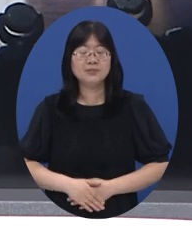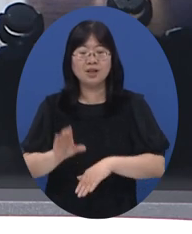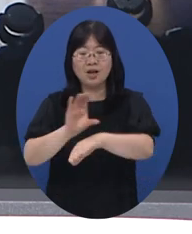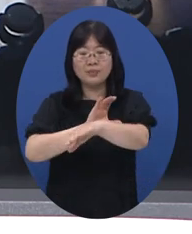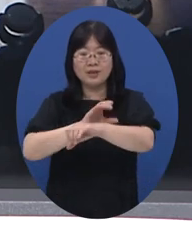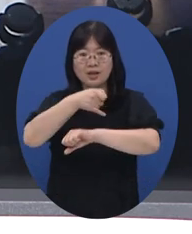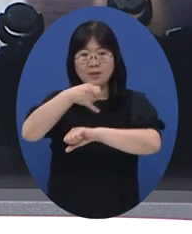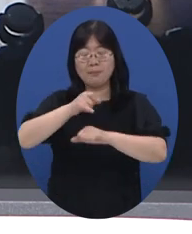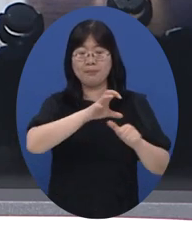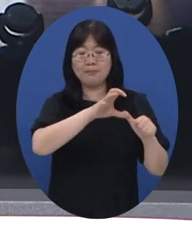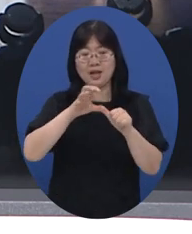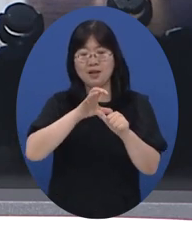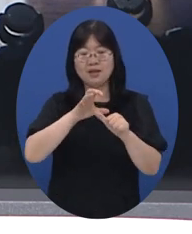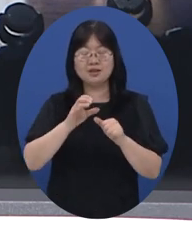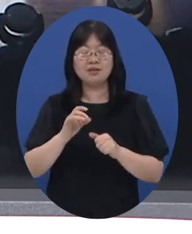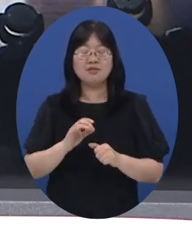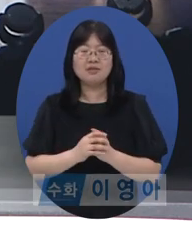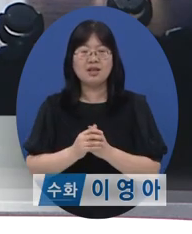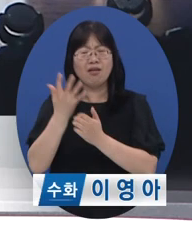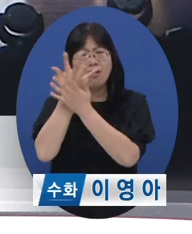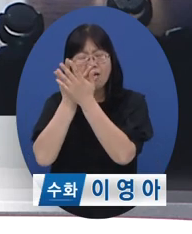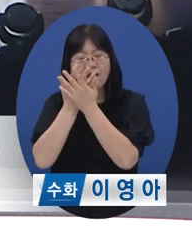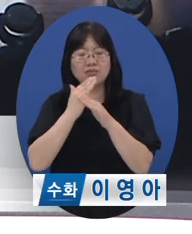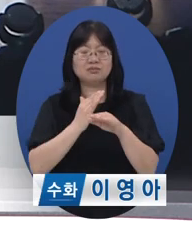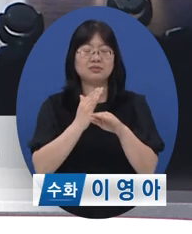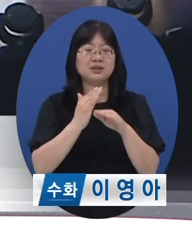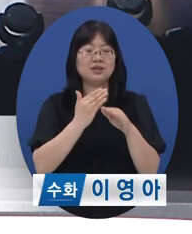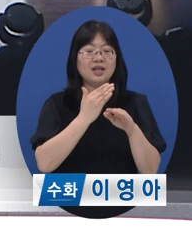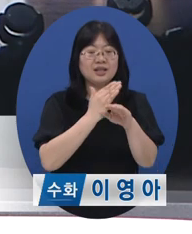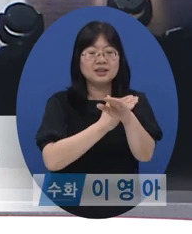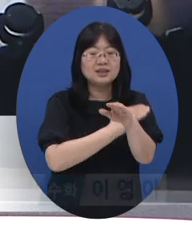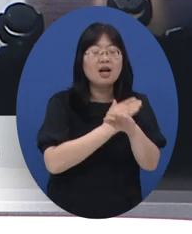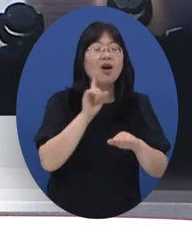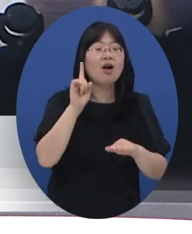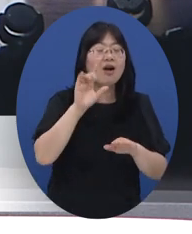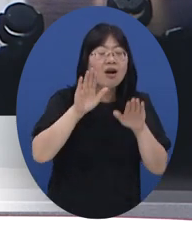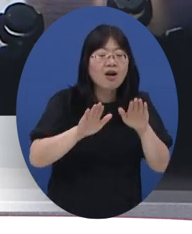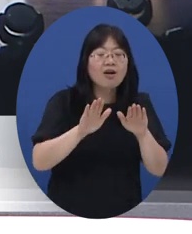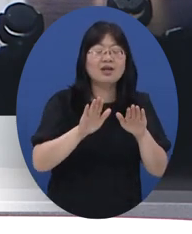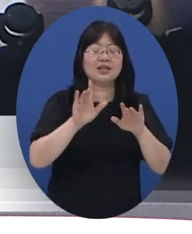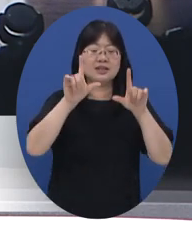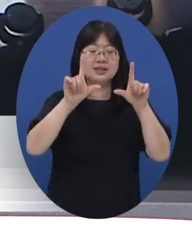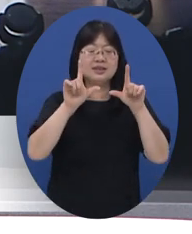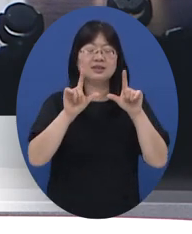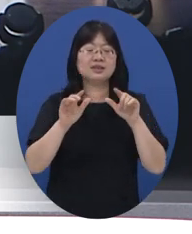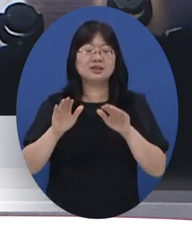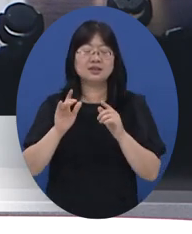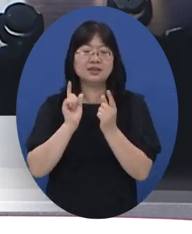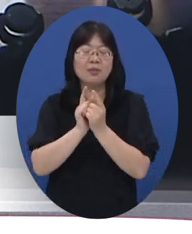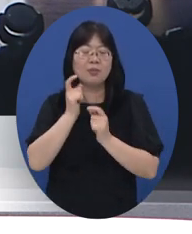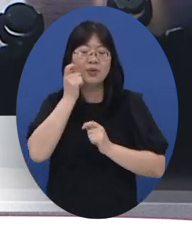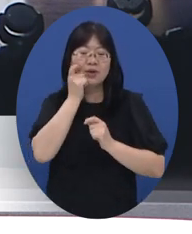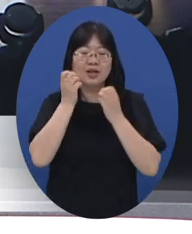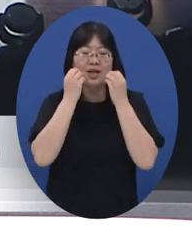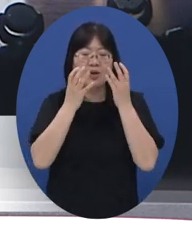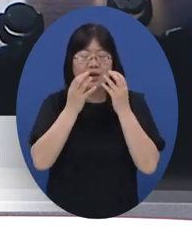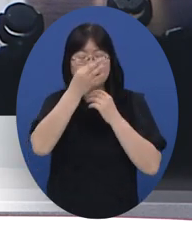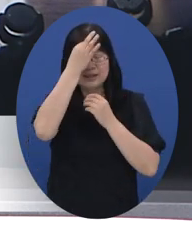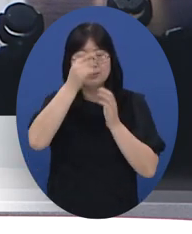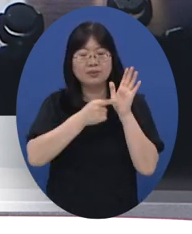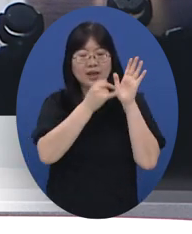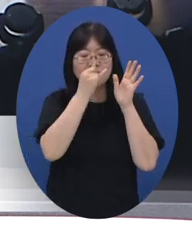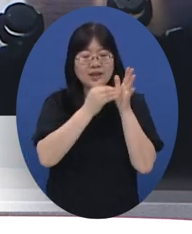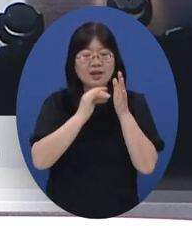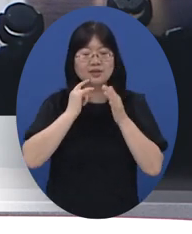컴퓨터 그래픽을 활용한 가상현실과 증강현실은 현실에선 즐길 수 없는 새로운 경험을 선사하는데요. 붓 대신 이런 첨단 기술로